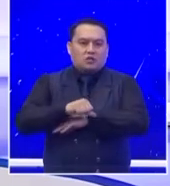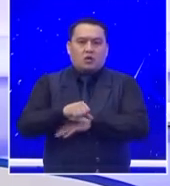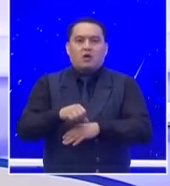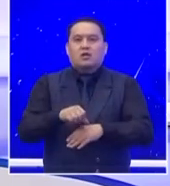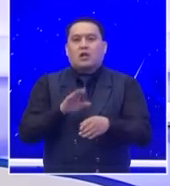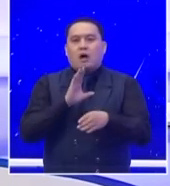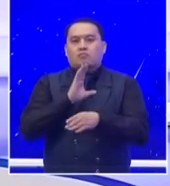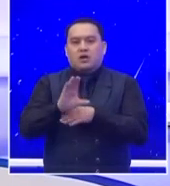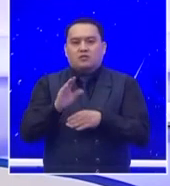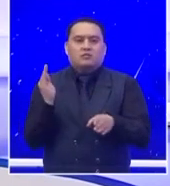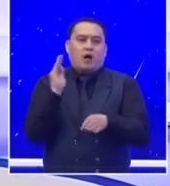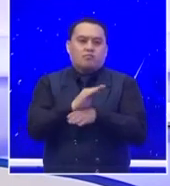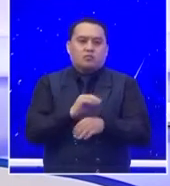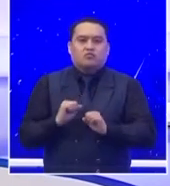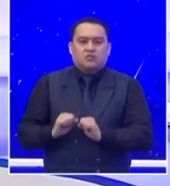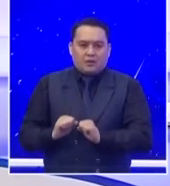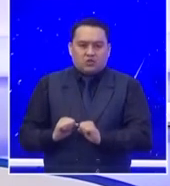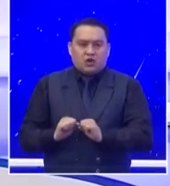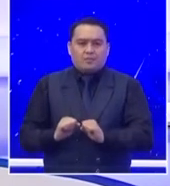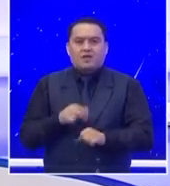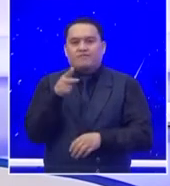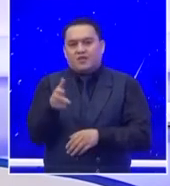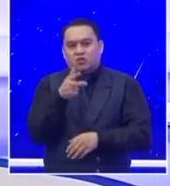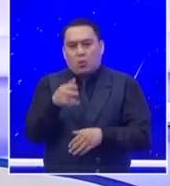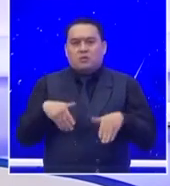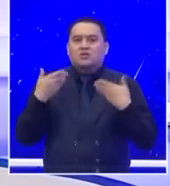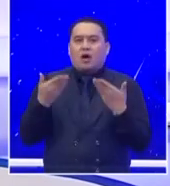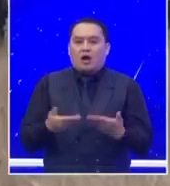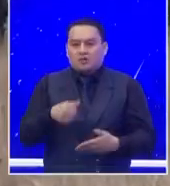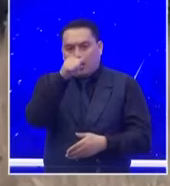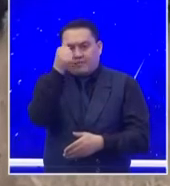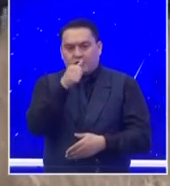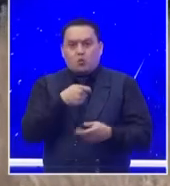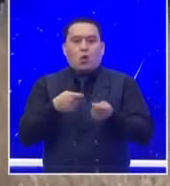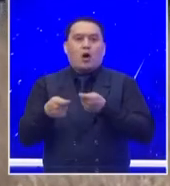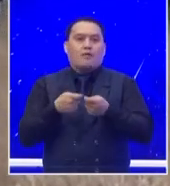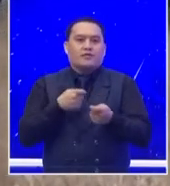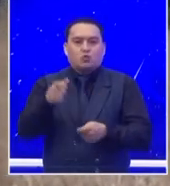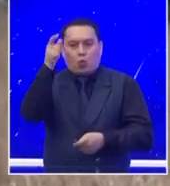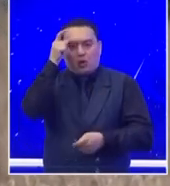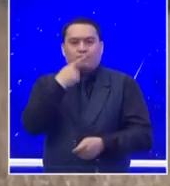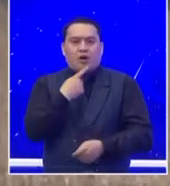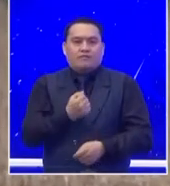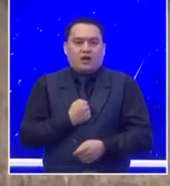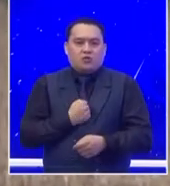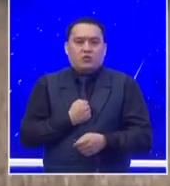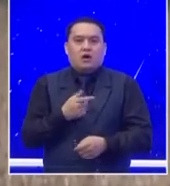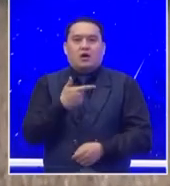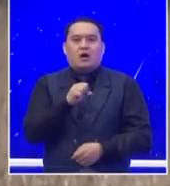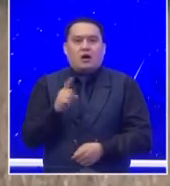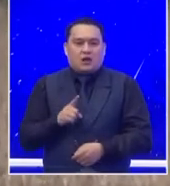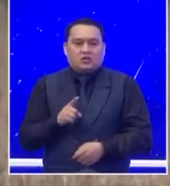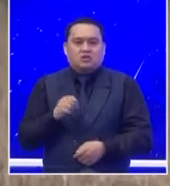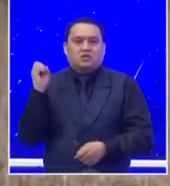Афины направили дополнительные силы. На видеозаписи, предоставленной греческими властями, турецкие военные запускают газовые